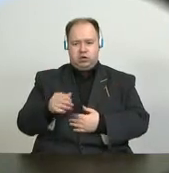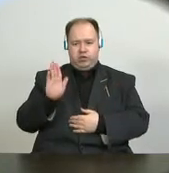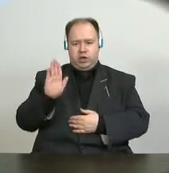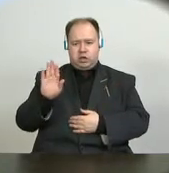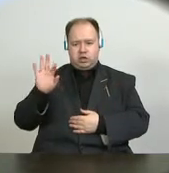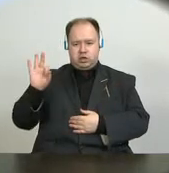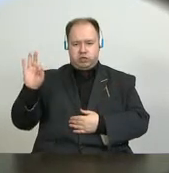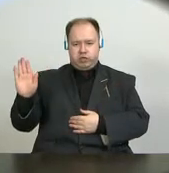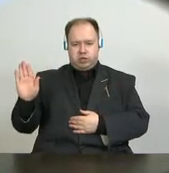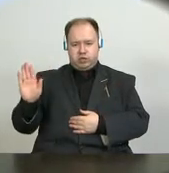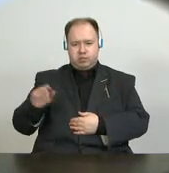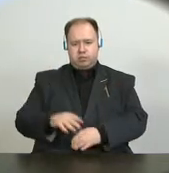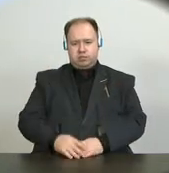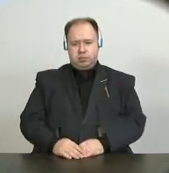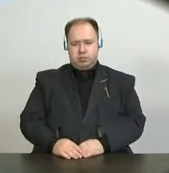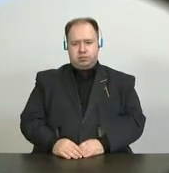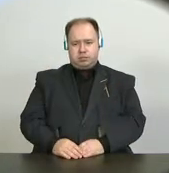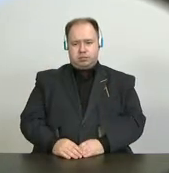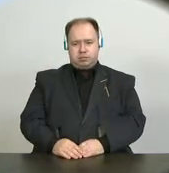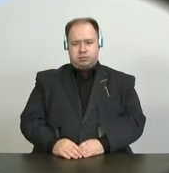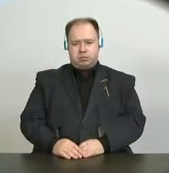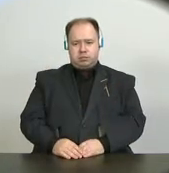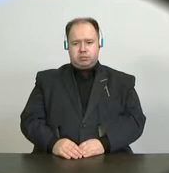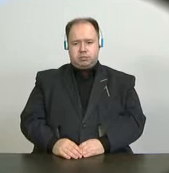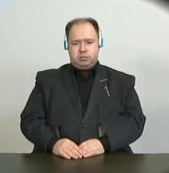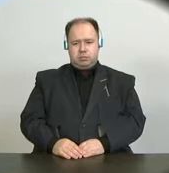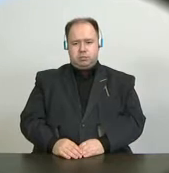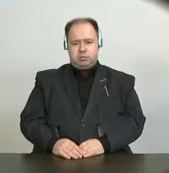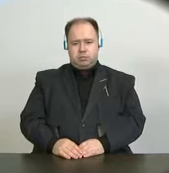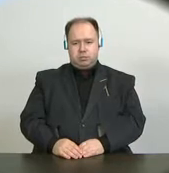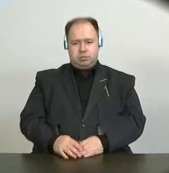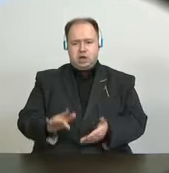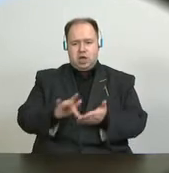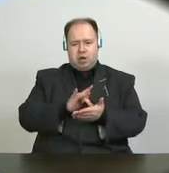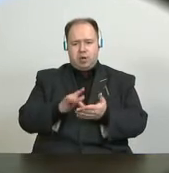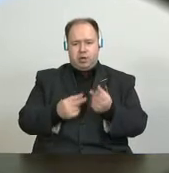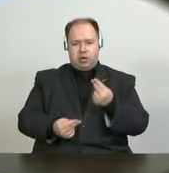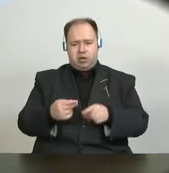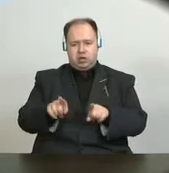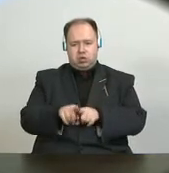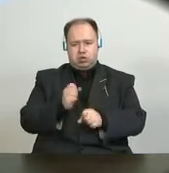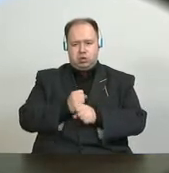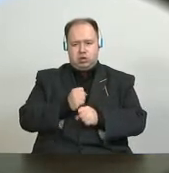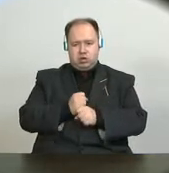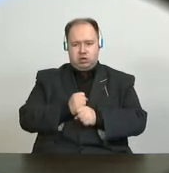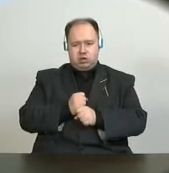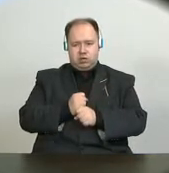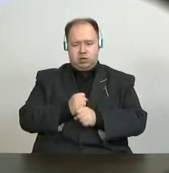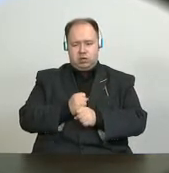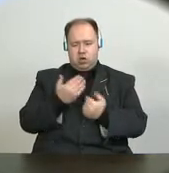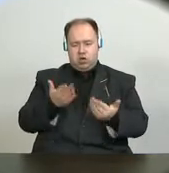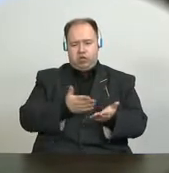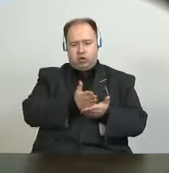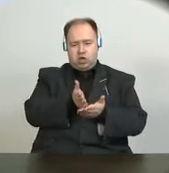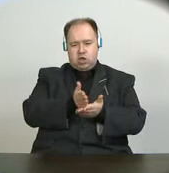войне на самом для постарше уже аудитории на мой взгляд мобильные игры тоже делаем поэтому вот те направлении по